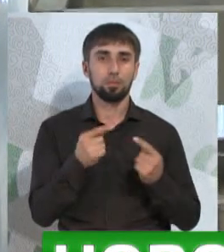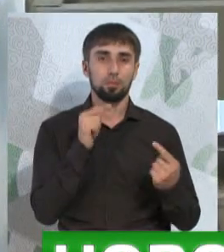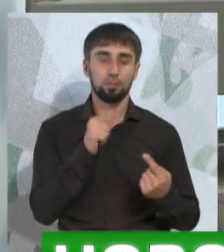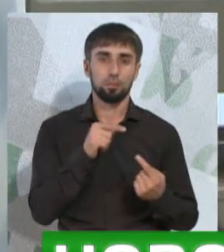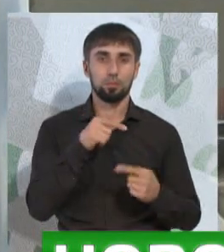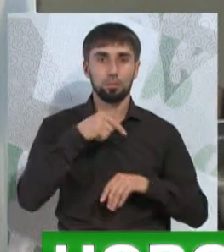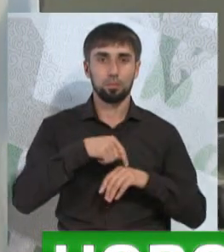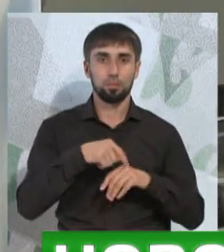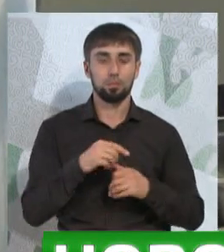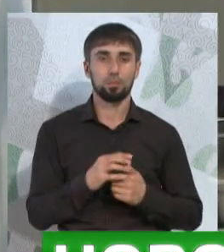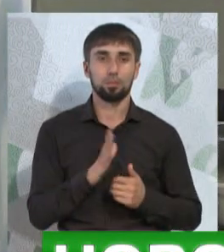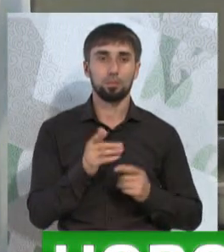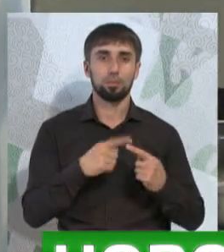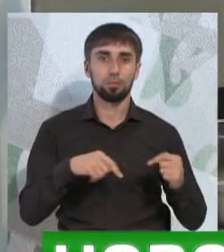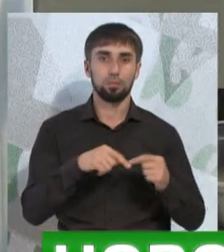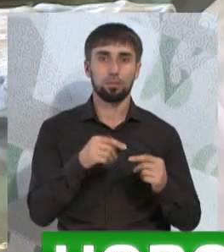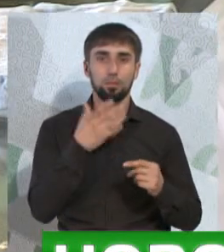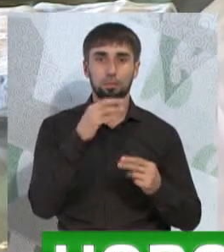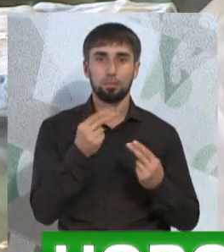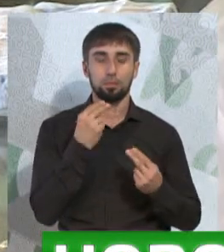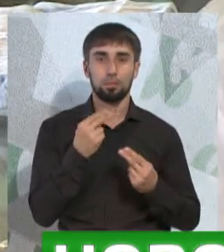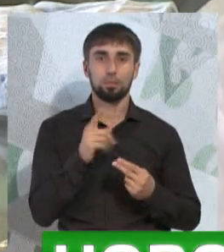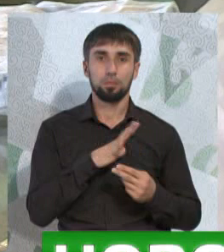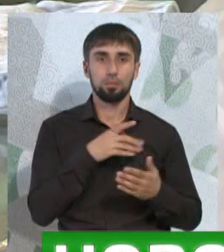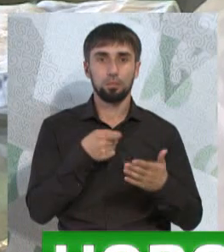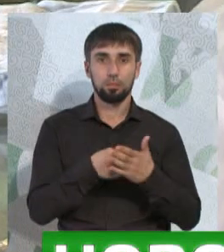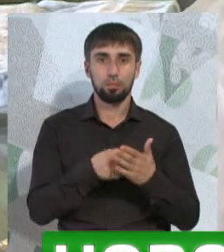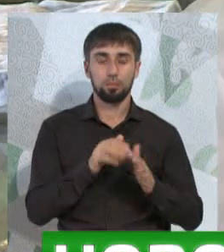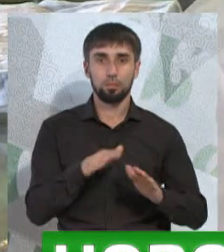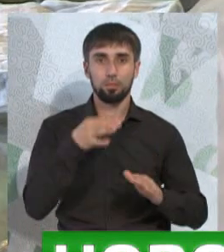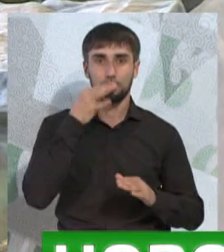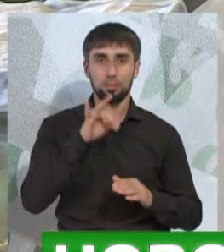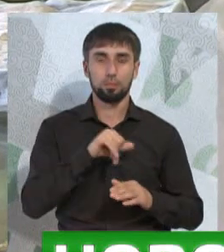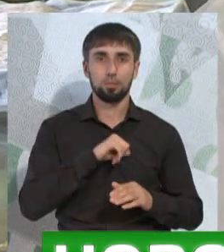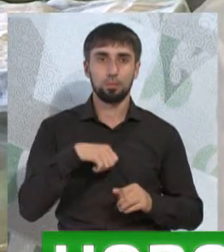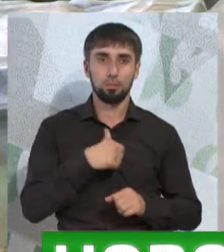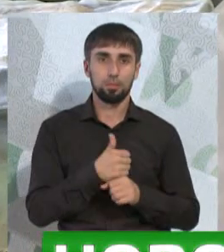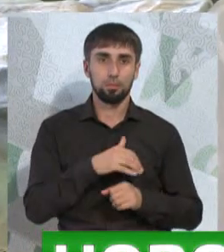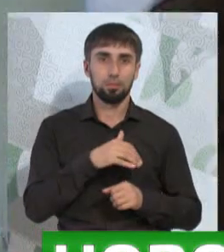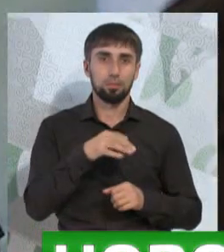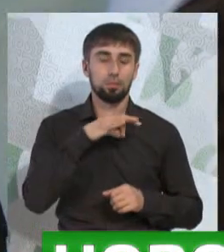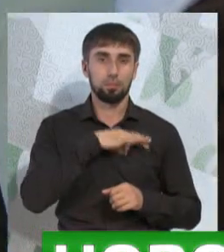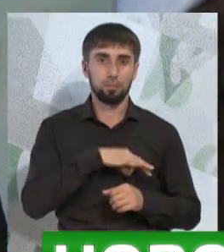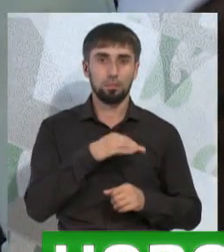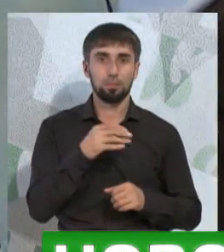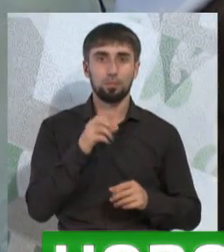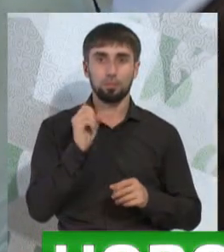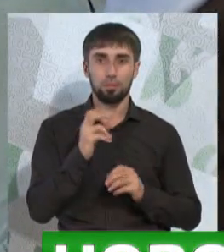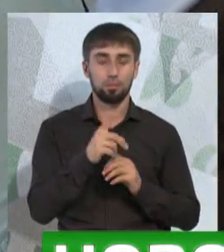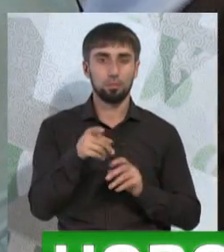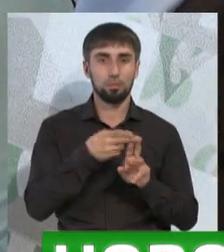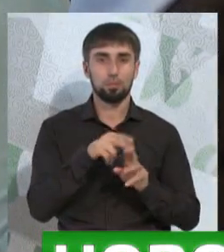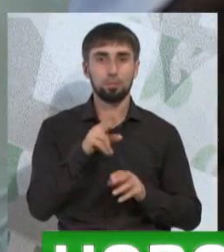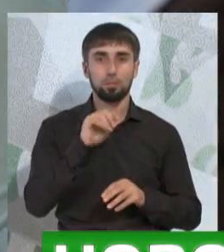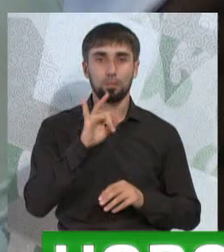моменты в организации горячего питания. Чтобы накормить детей вкусным, а самое главное полезным завтраком и обедом, повара не жалеют